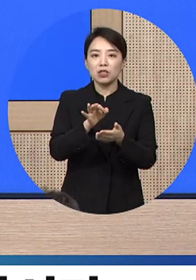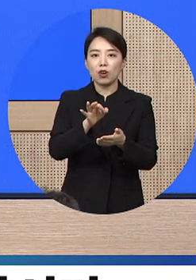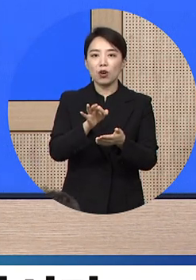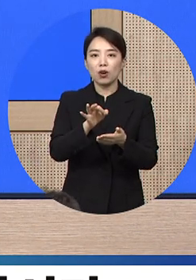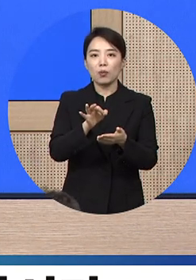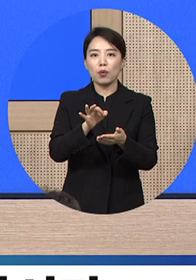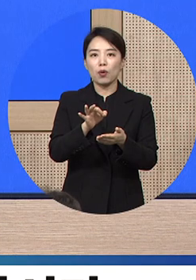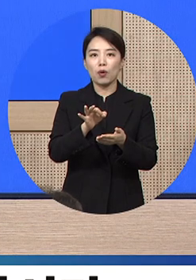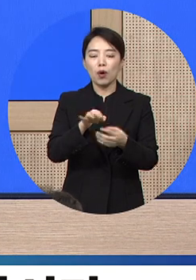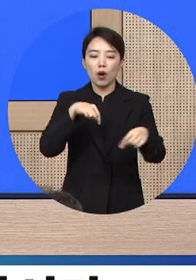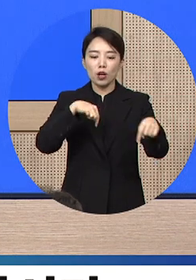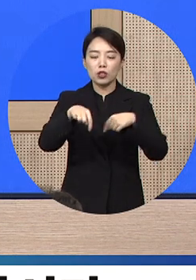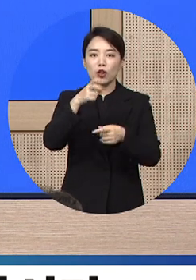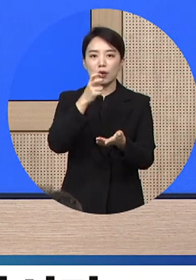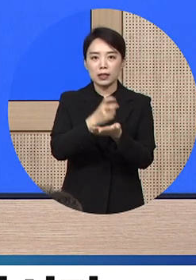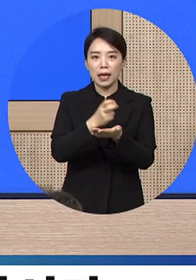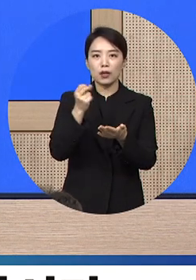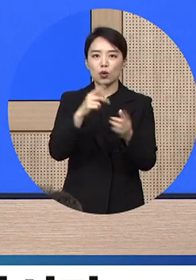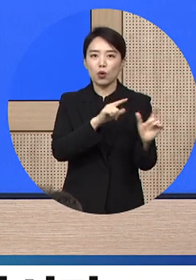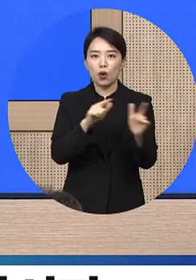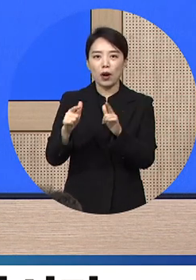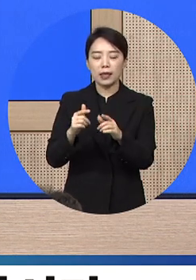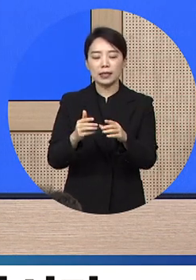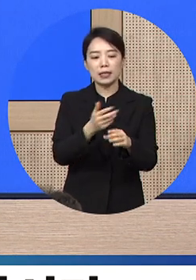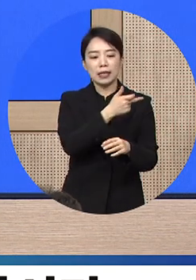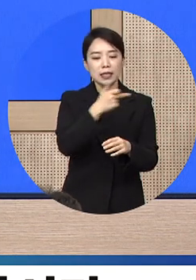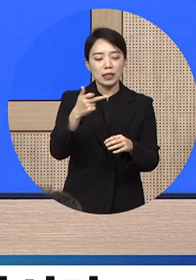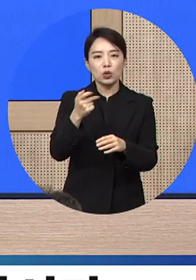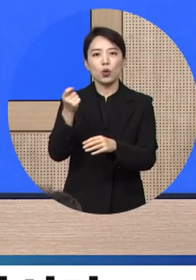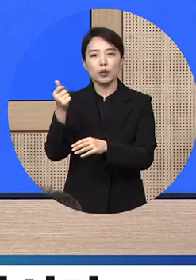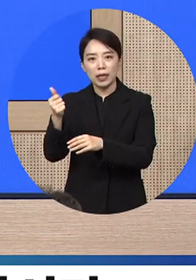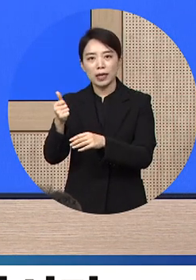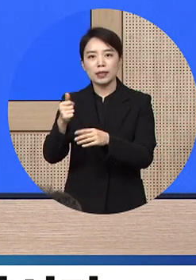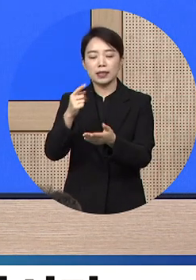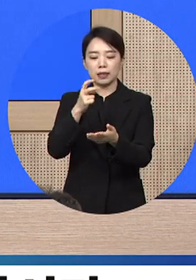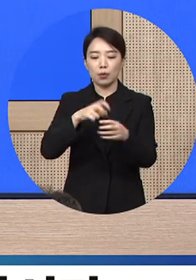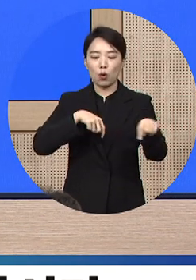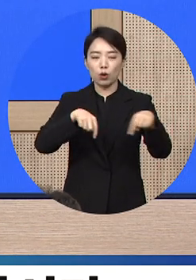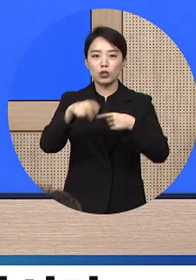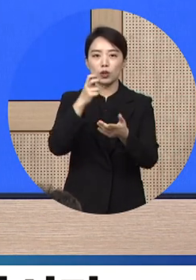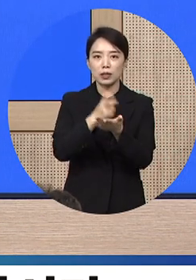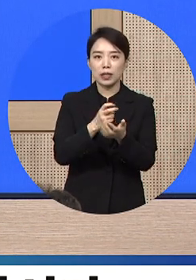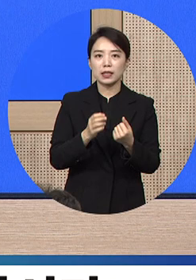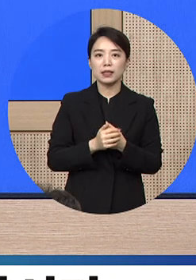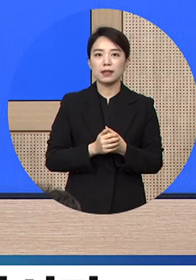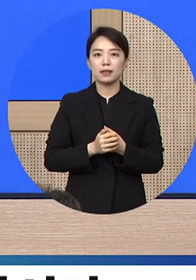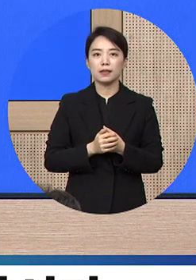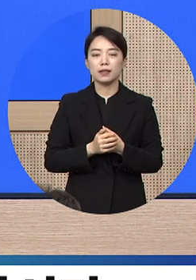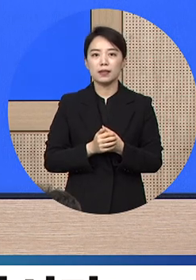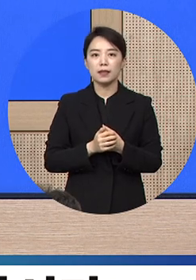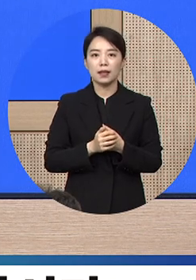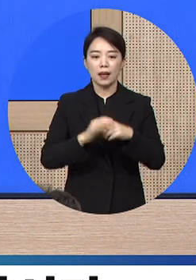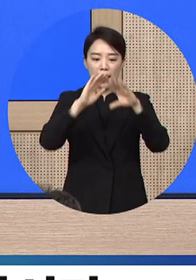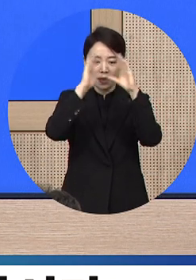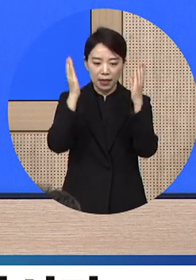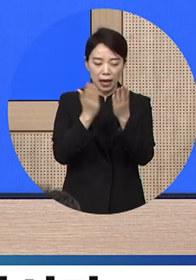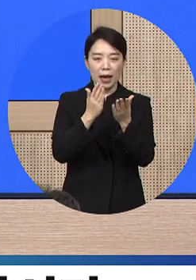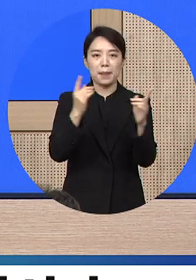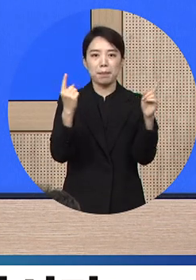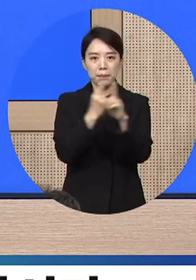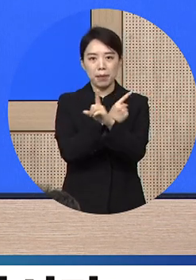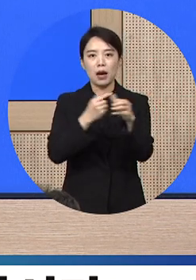포함한 거시경제정책, 거시경제정책은 이제 통화와 금융정책까지 포함 얘기가 되겠죠. 대전환이 저는